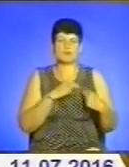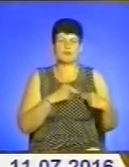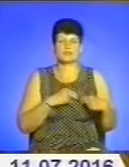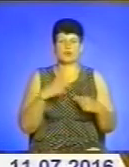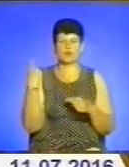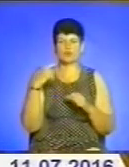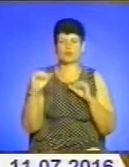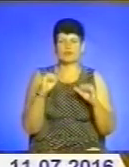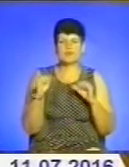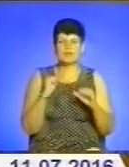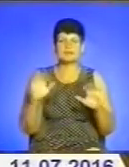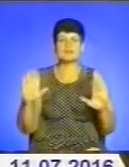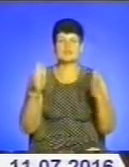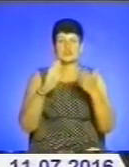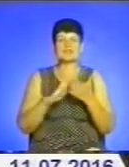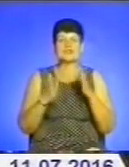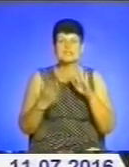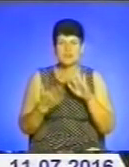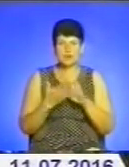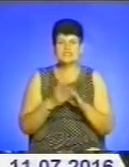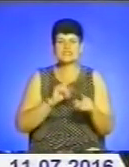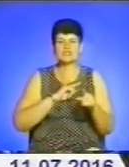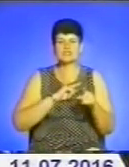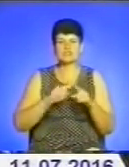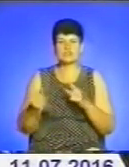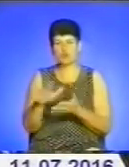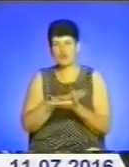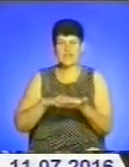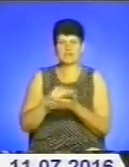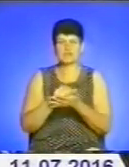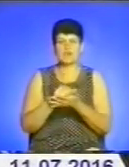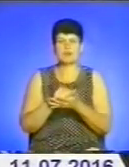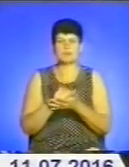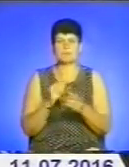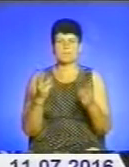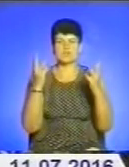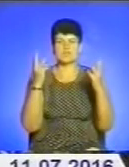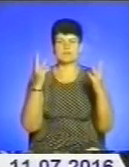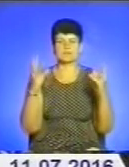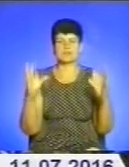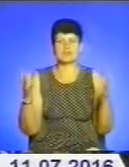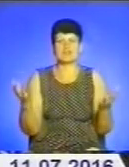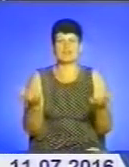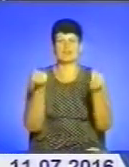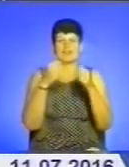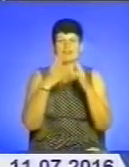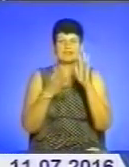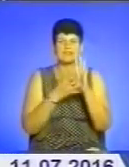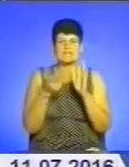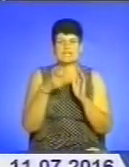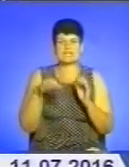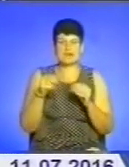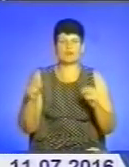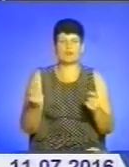управління Державної служби з надзвичайних ситуацій швидко ліквідували пожежу і врятували 19 гектарів посівів. У